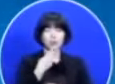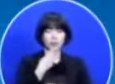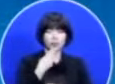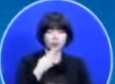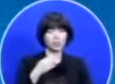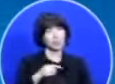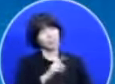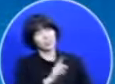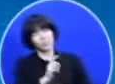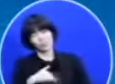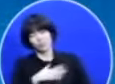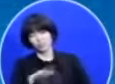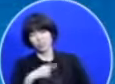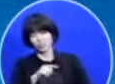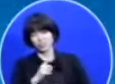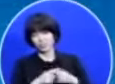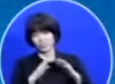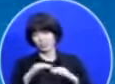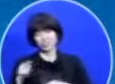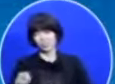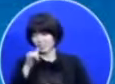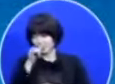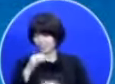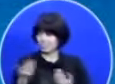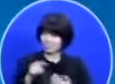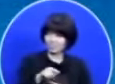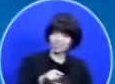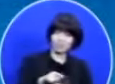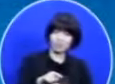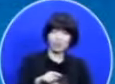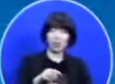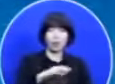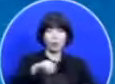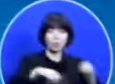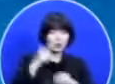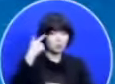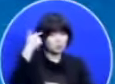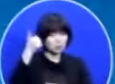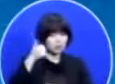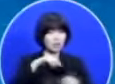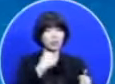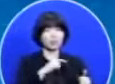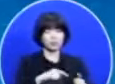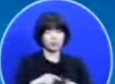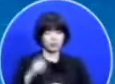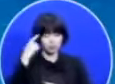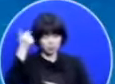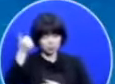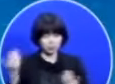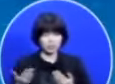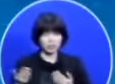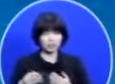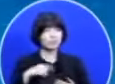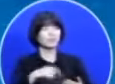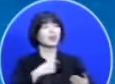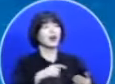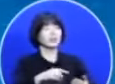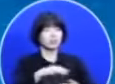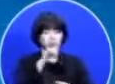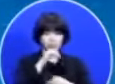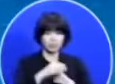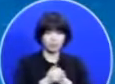이렇게 하는데 우리 교회 안에 이렇게 하는데 그리고 목사님에게 오히려 가르치려고 목회를 이렇게 하셔야 된다고 가르치려고 하시고